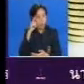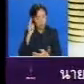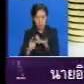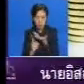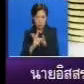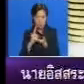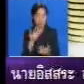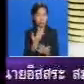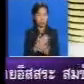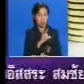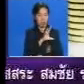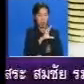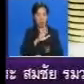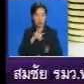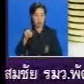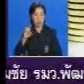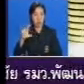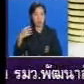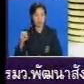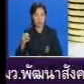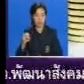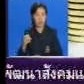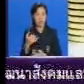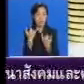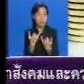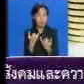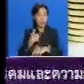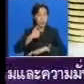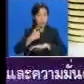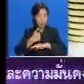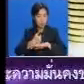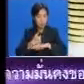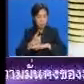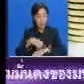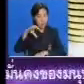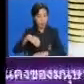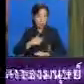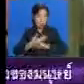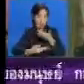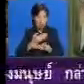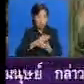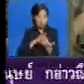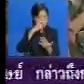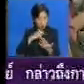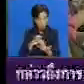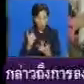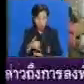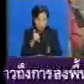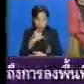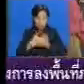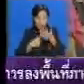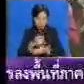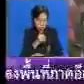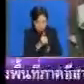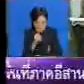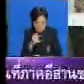กรัมละ105บาทถึง110บาทครับคุณยันยงพวงราชนะครับอธิบดีกรมการค้าภายในมีการลงพื้นที่ในวันนี้ครับตรวจสอบราคาเนื้อหมูนะ